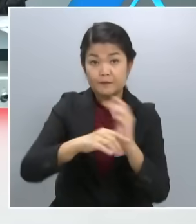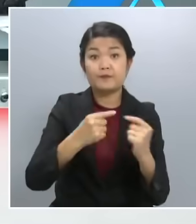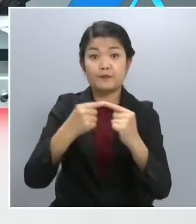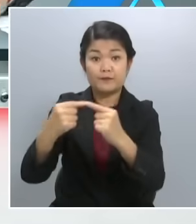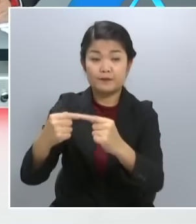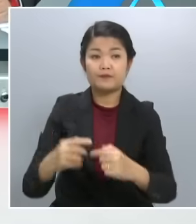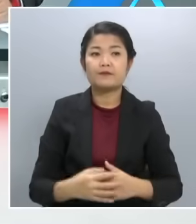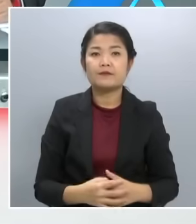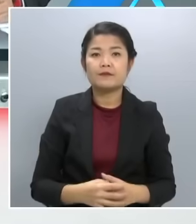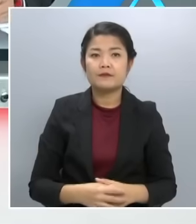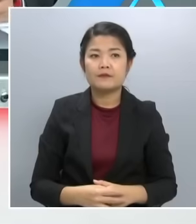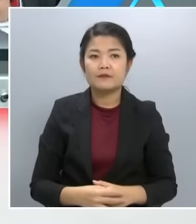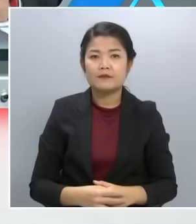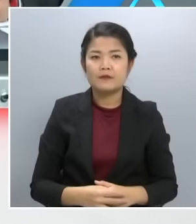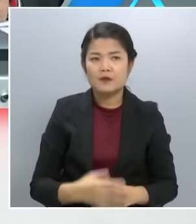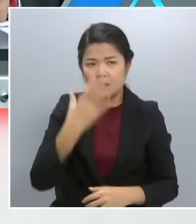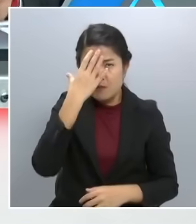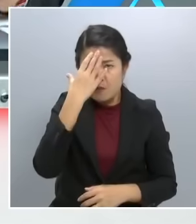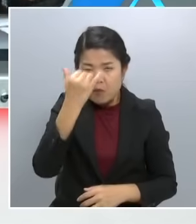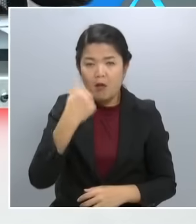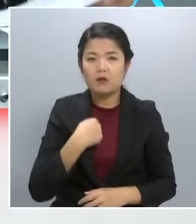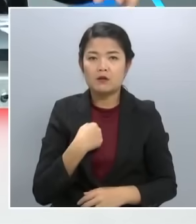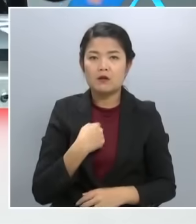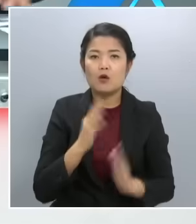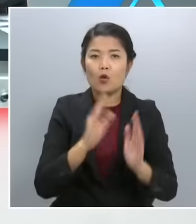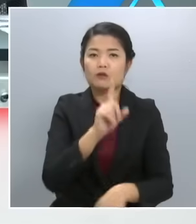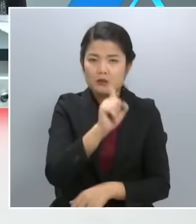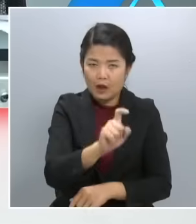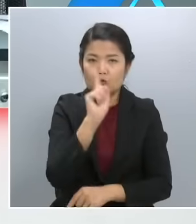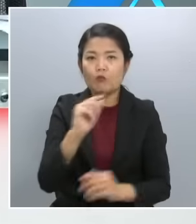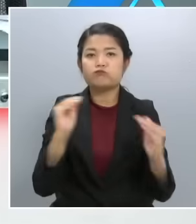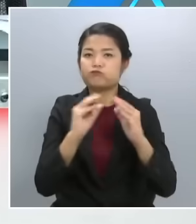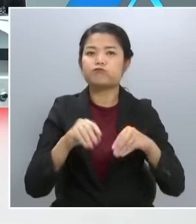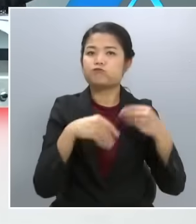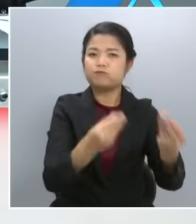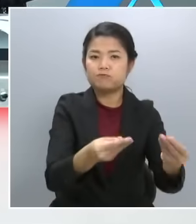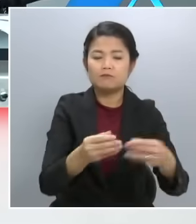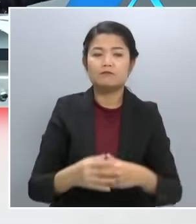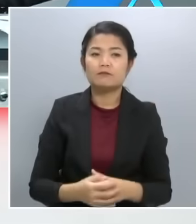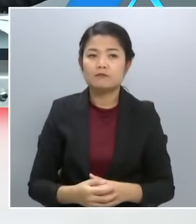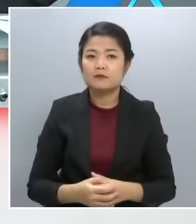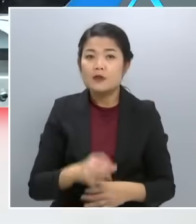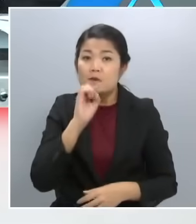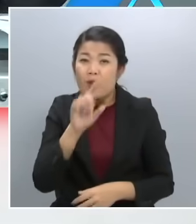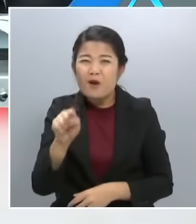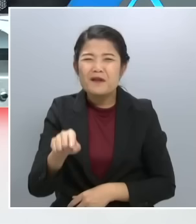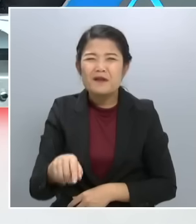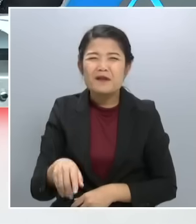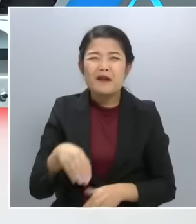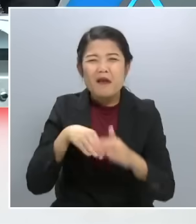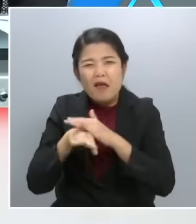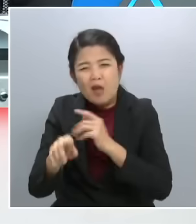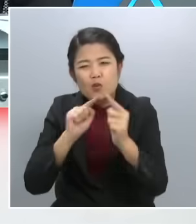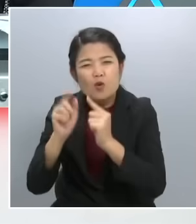นะว่าเป็นยังไงนะครับเพราะว่าแหมมันก็ต้องคือความเป็นธรรมให้กับคนตายแหละค่ะถูกมั้ยครับจะไปบอกว่าหนเค้าไปมีผู้ชายหนีไปนู่น